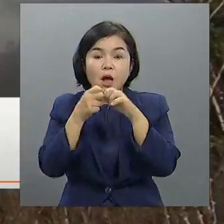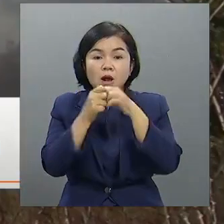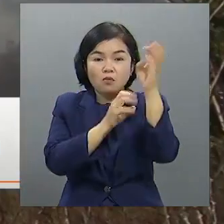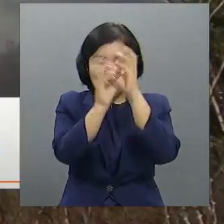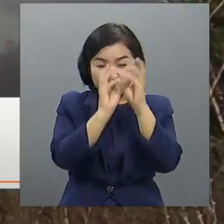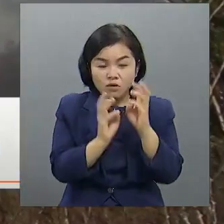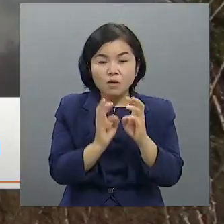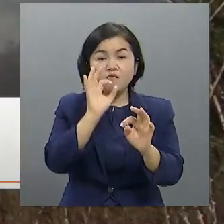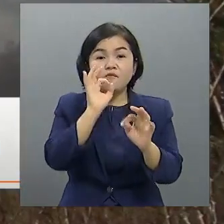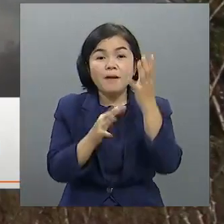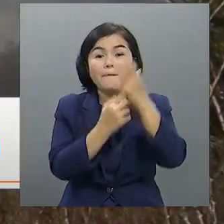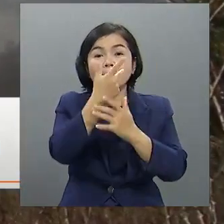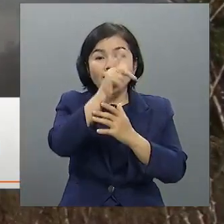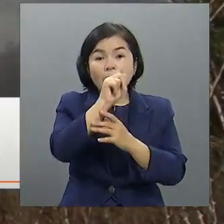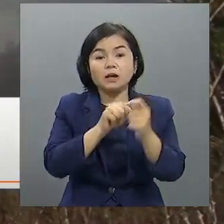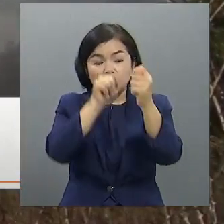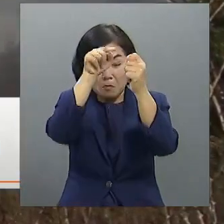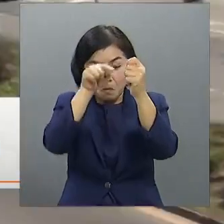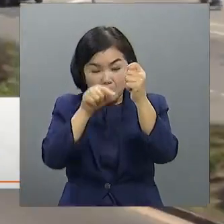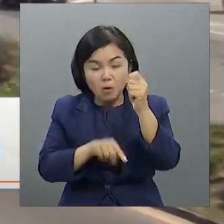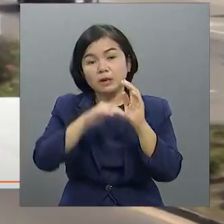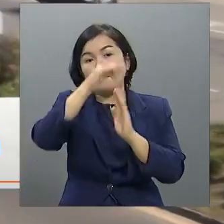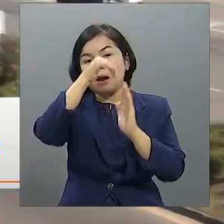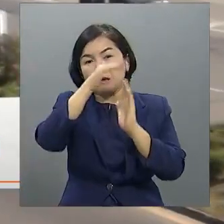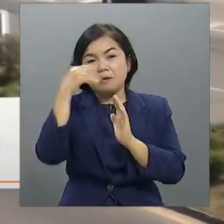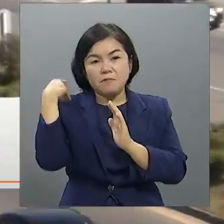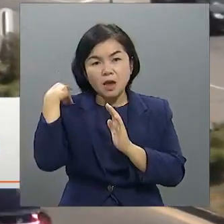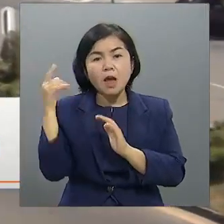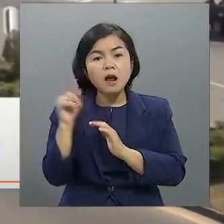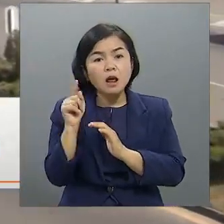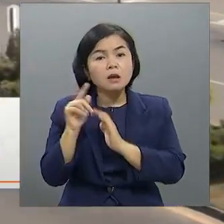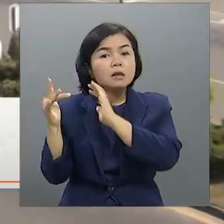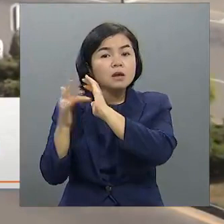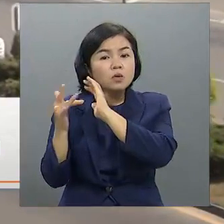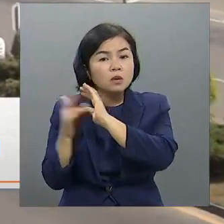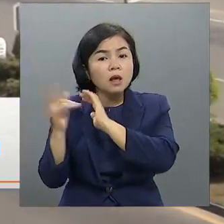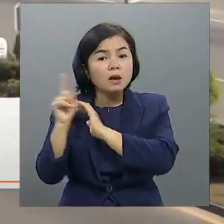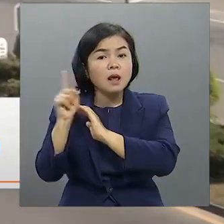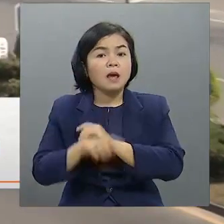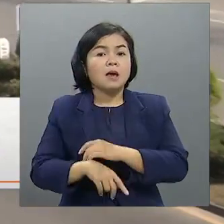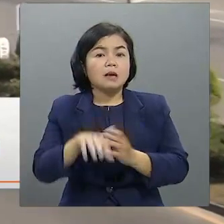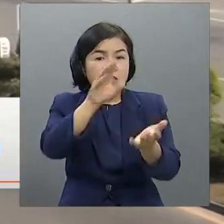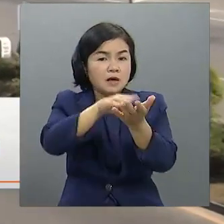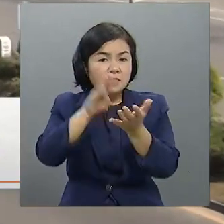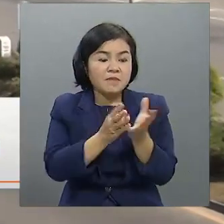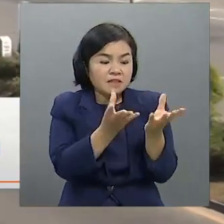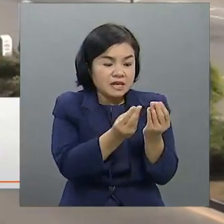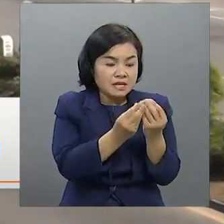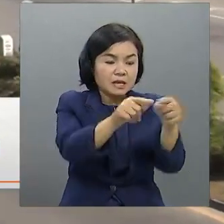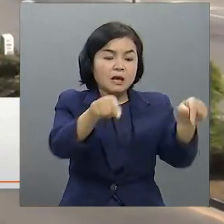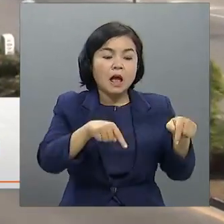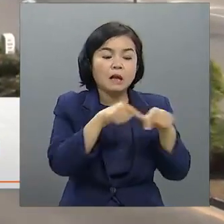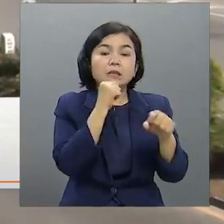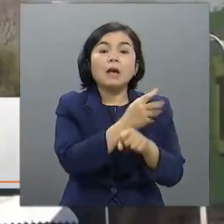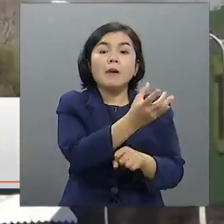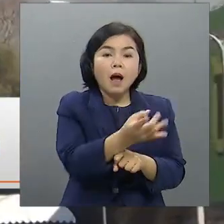19ตำบล9จังหวัดในภาคเหนือบางแห่งใช้นวัตกรรมทะเบียนประวัติการใช้ที่ดินรายแปลงหลักการก็คือจะไปสำร